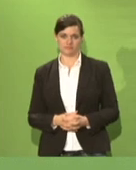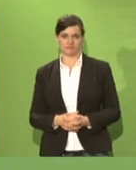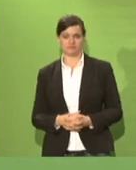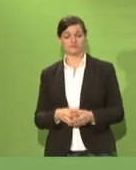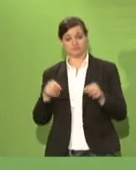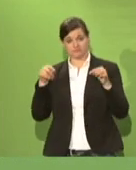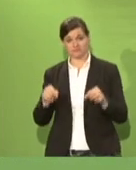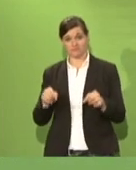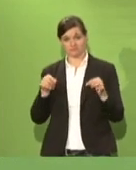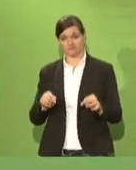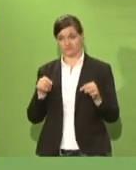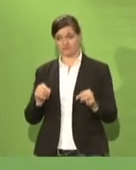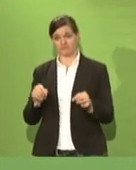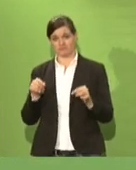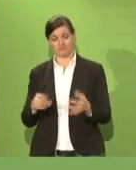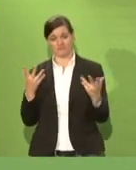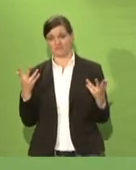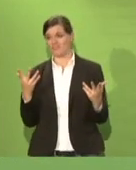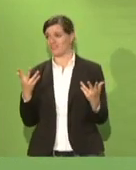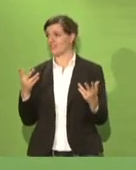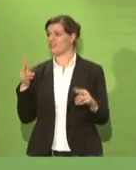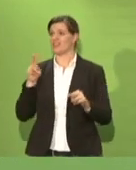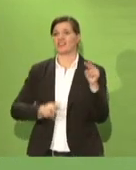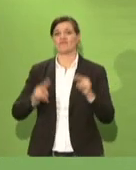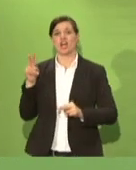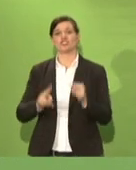gibt es in unseren Medien Castingshows, was das Zeug hält.